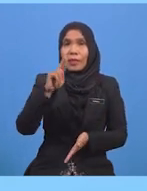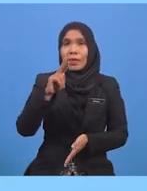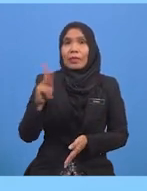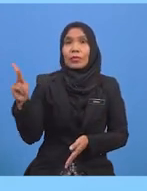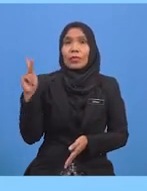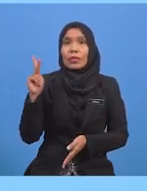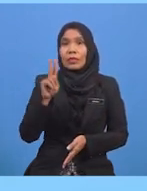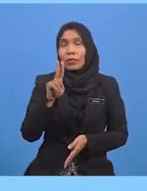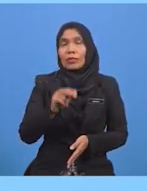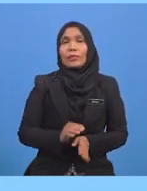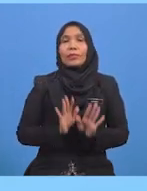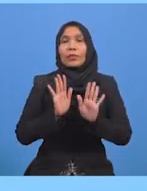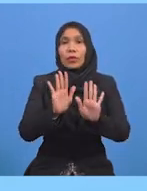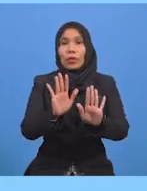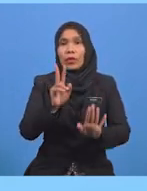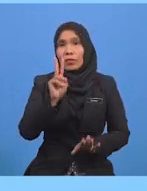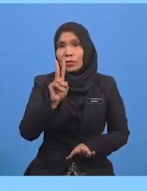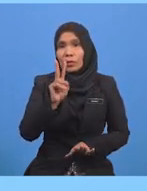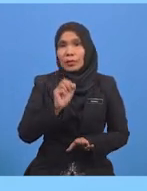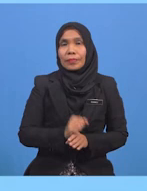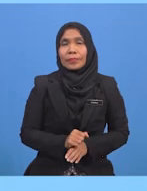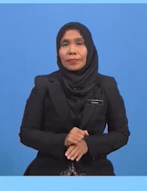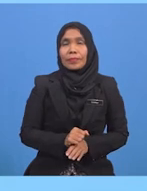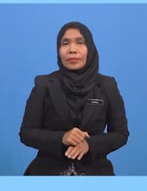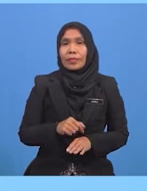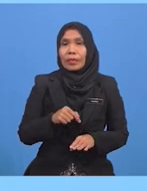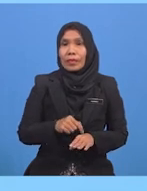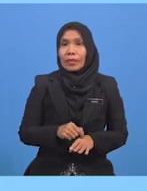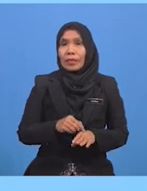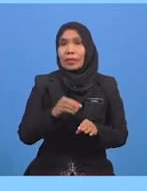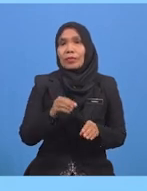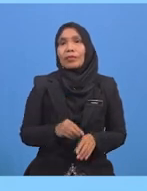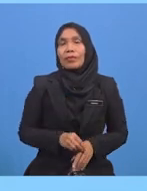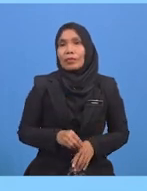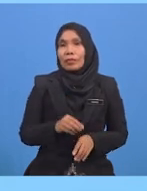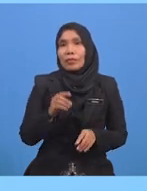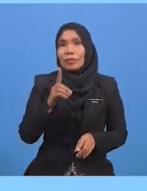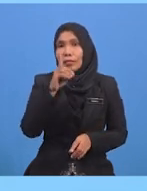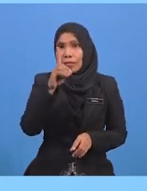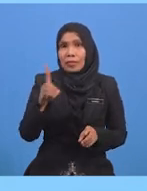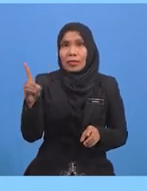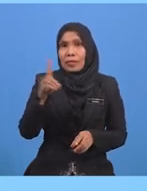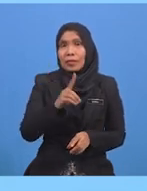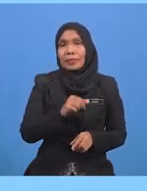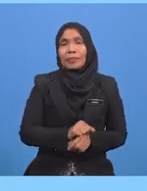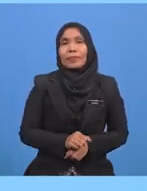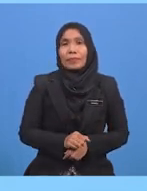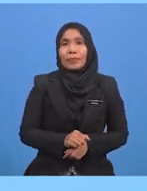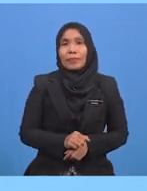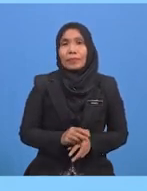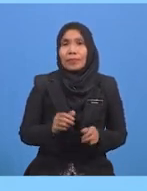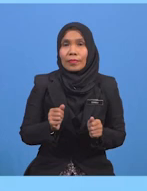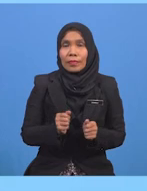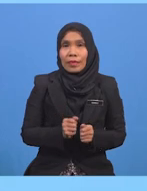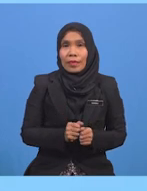2 tolak 2 didarabkan dengan RQ didarabkan dengan